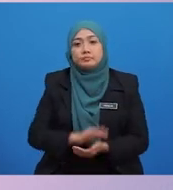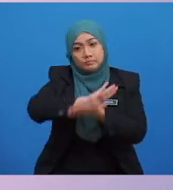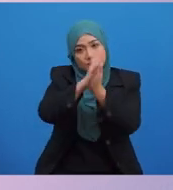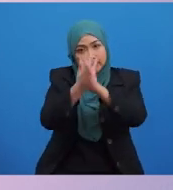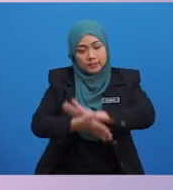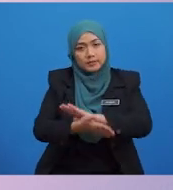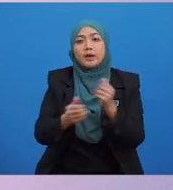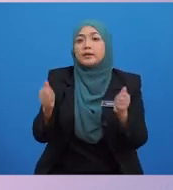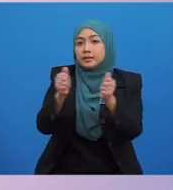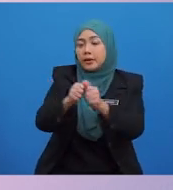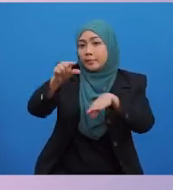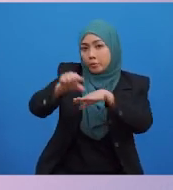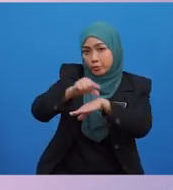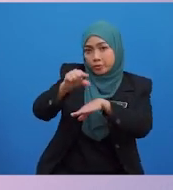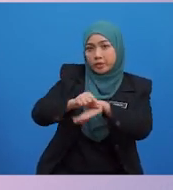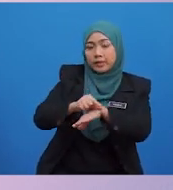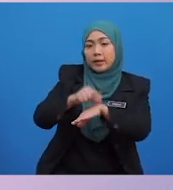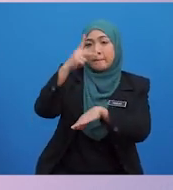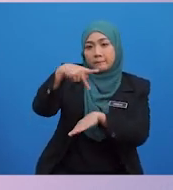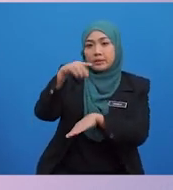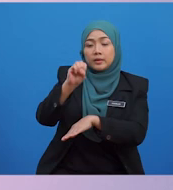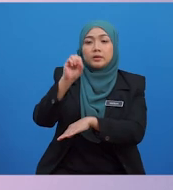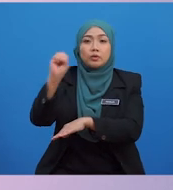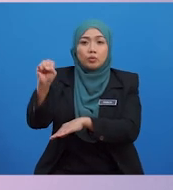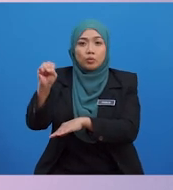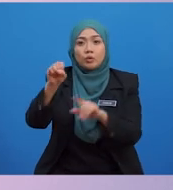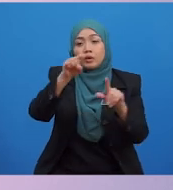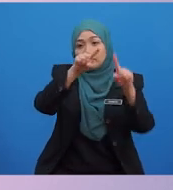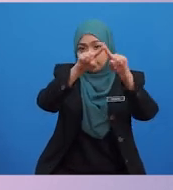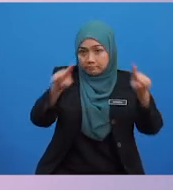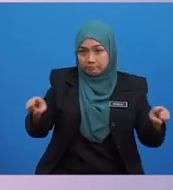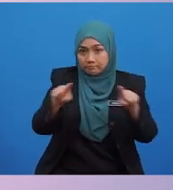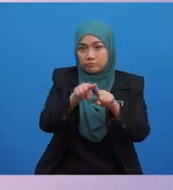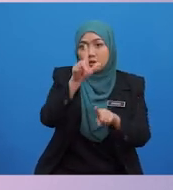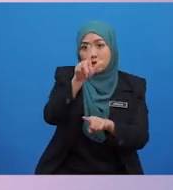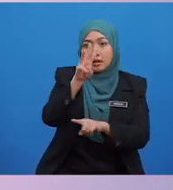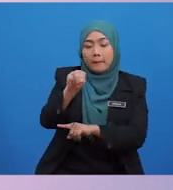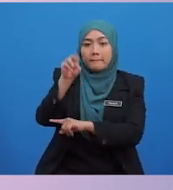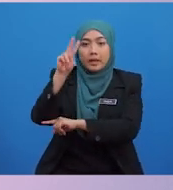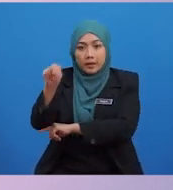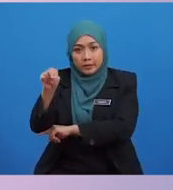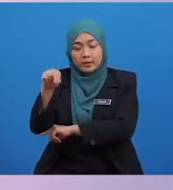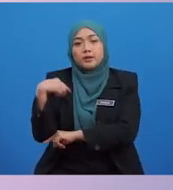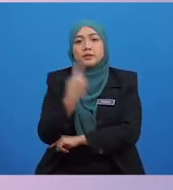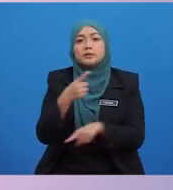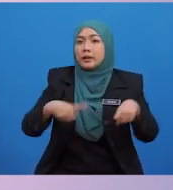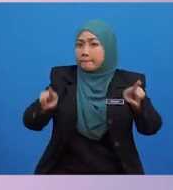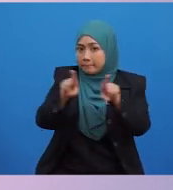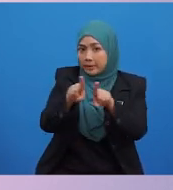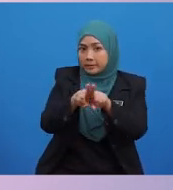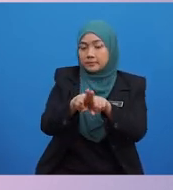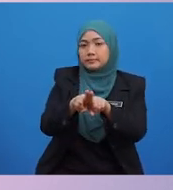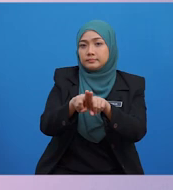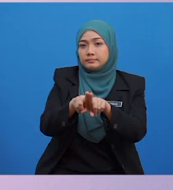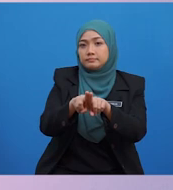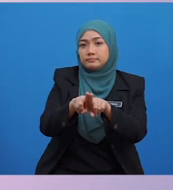sinus pagi segitiga l m n o jika dapat bersamaan ini mm persen